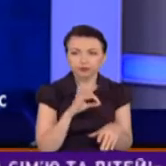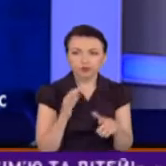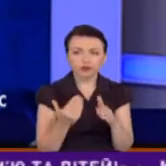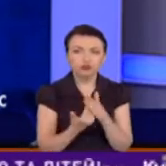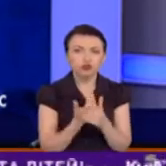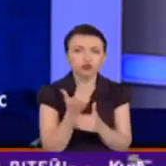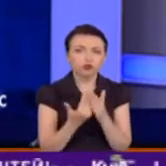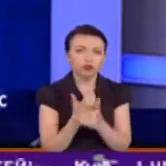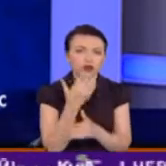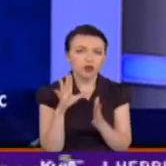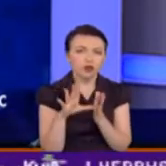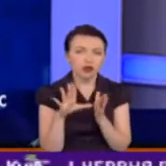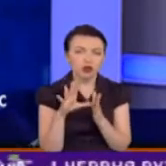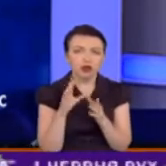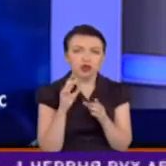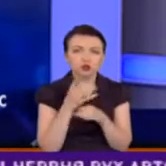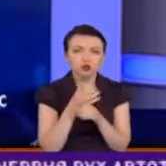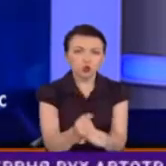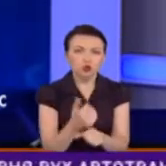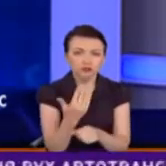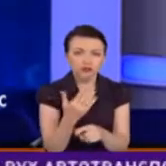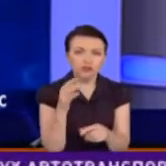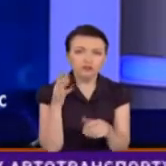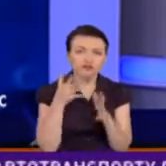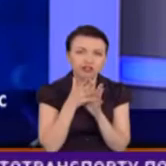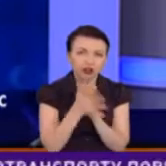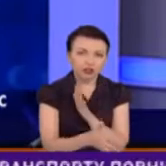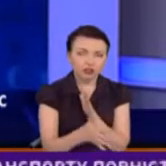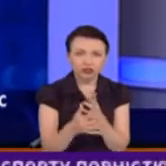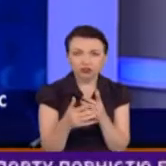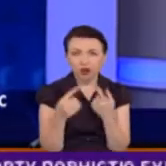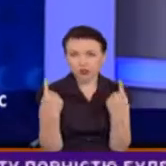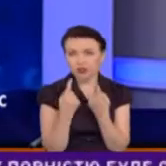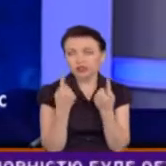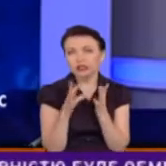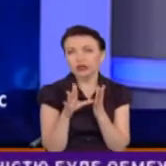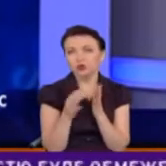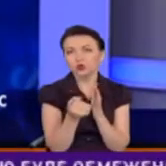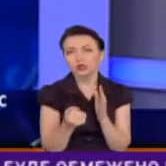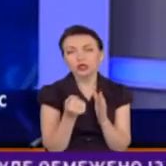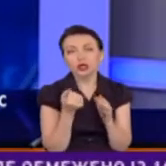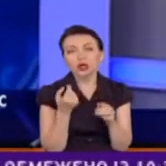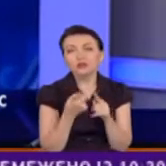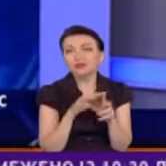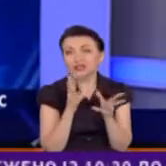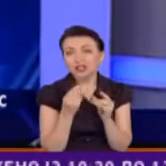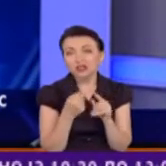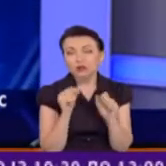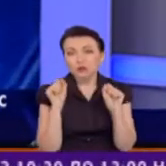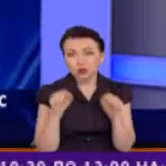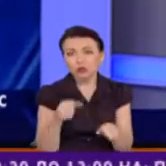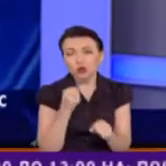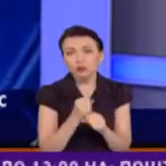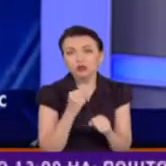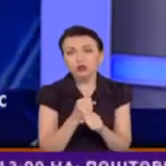енергії, що значно скоротить ваші витрати на традиційний енергоносій. Все це можна буде